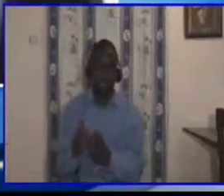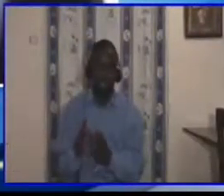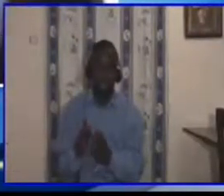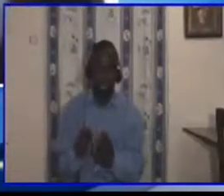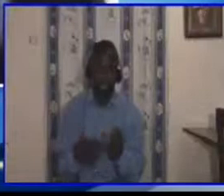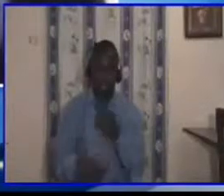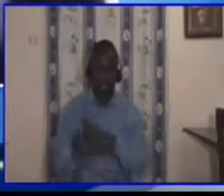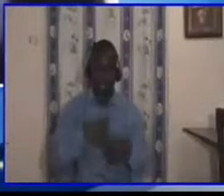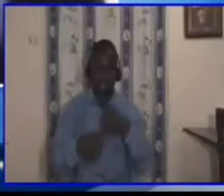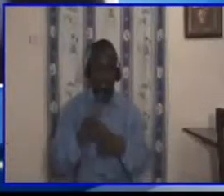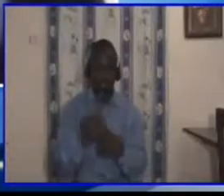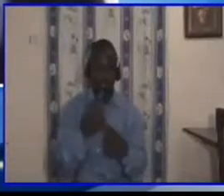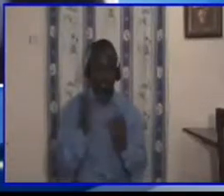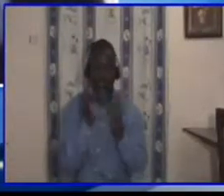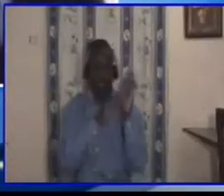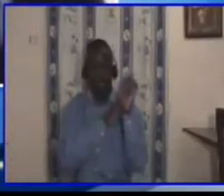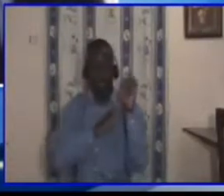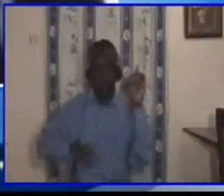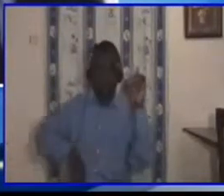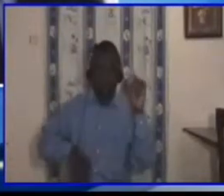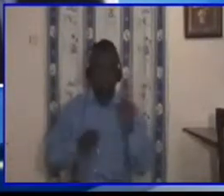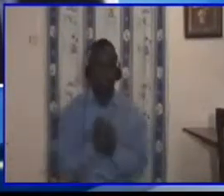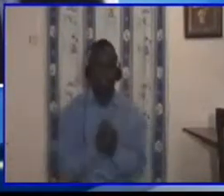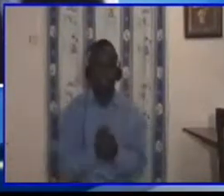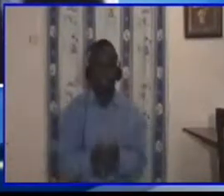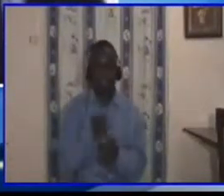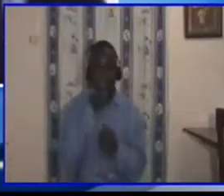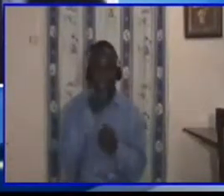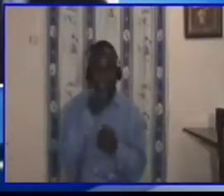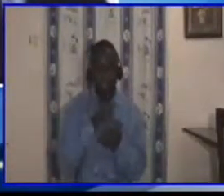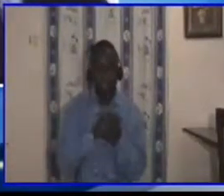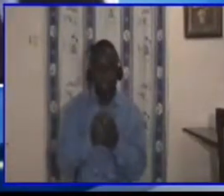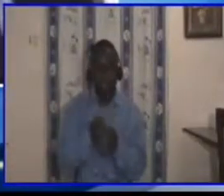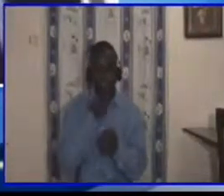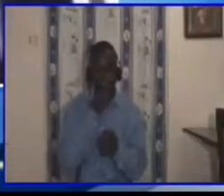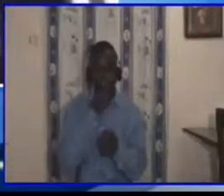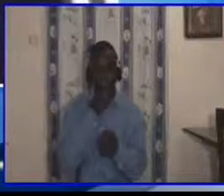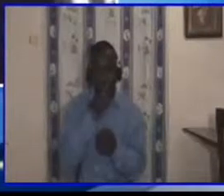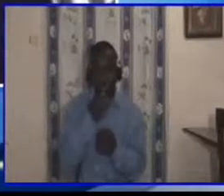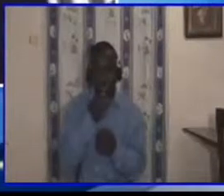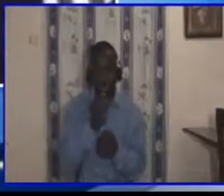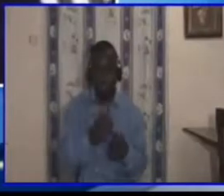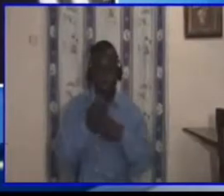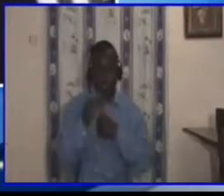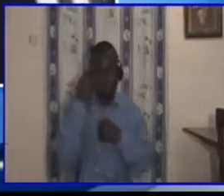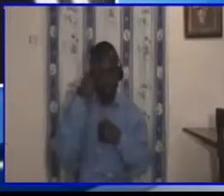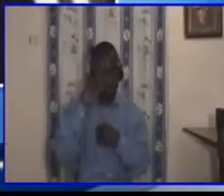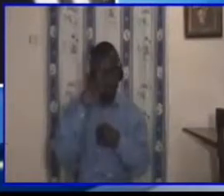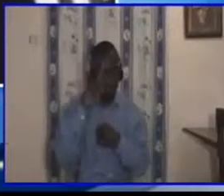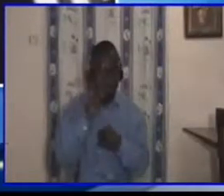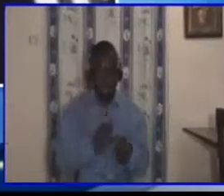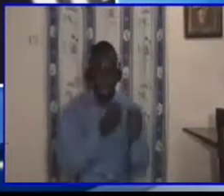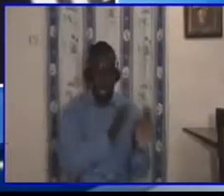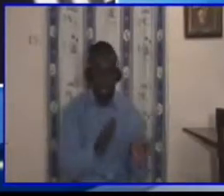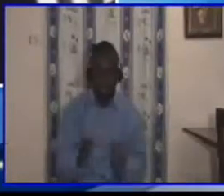come giovanni battista è stato inviato quale precursore della prima venuta